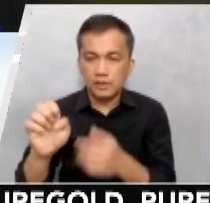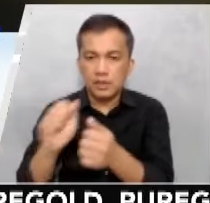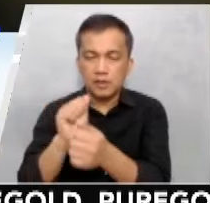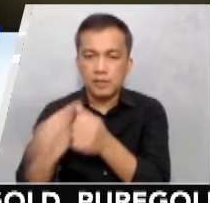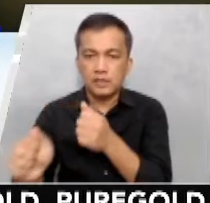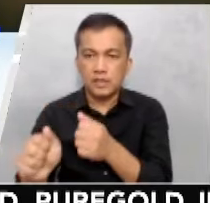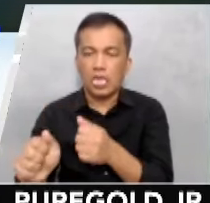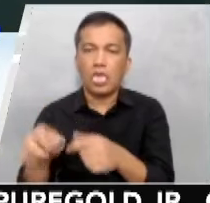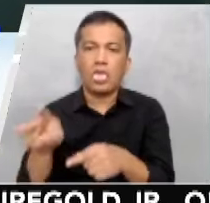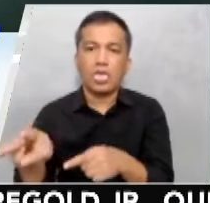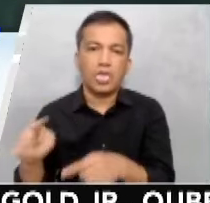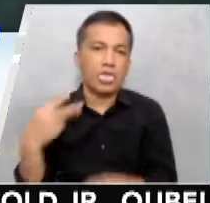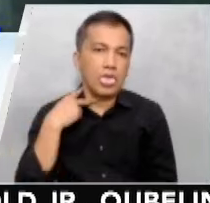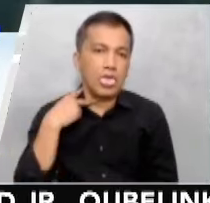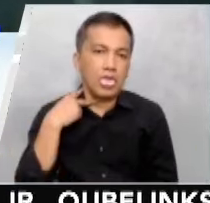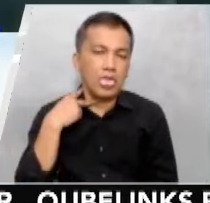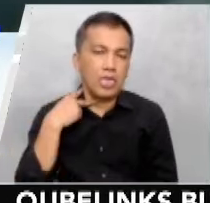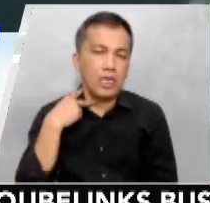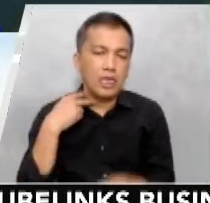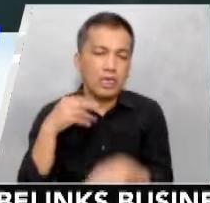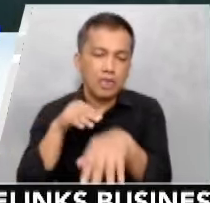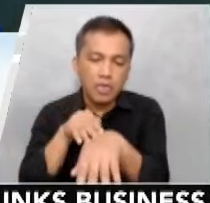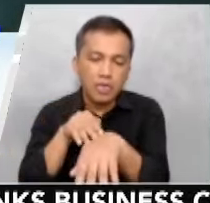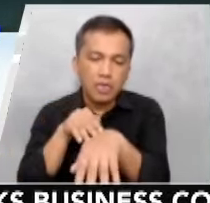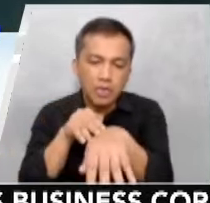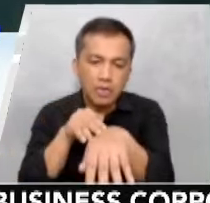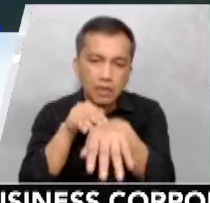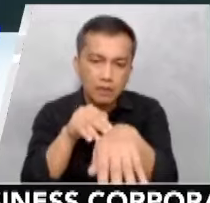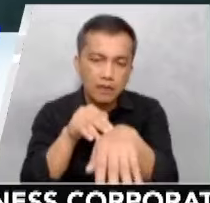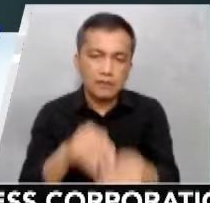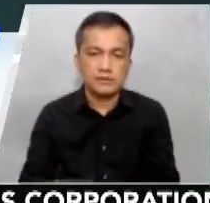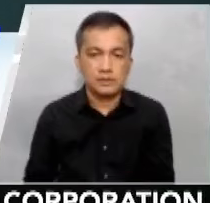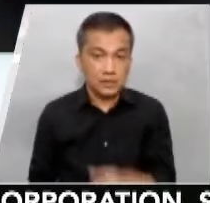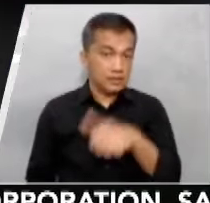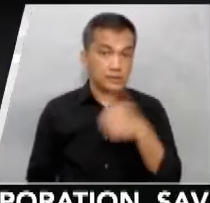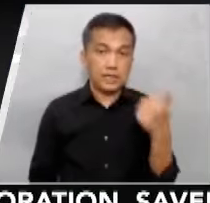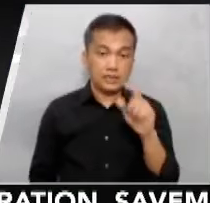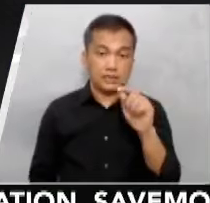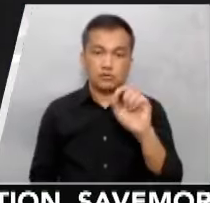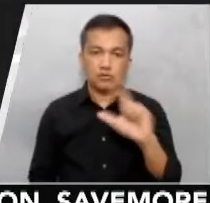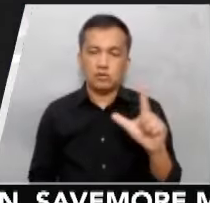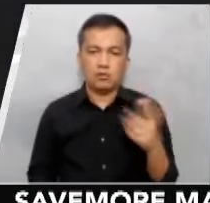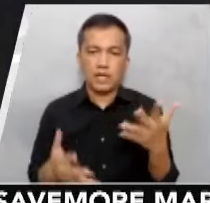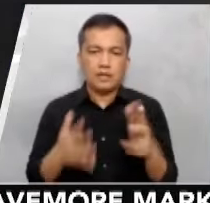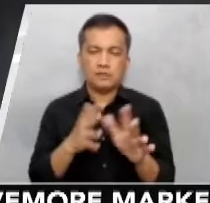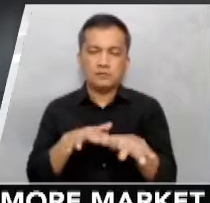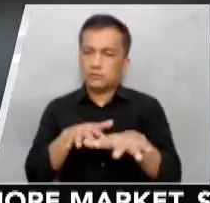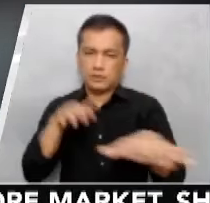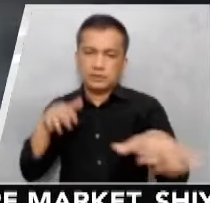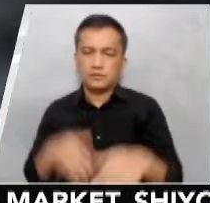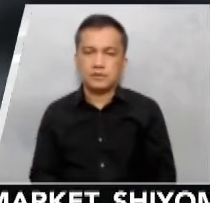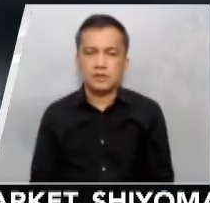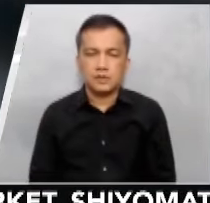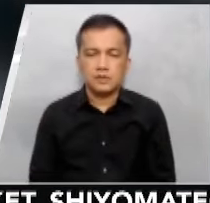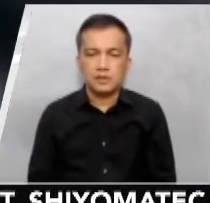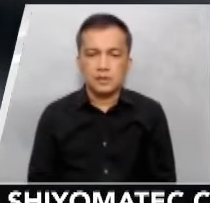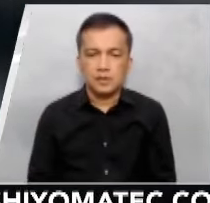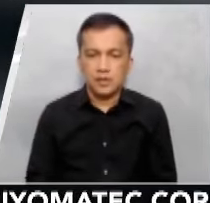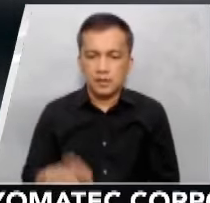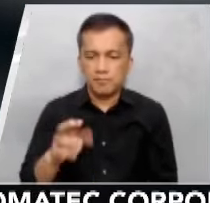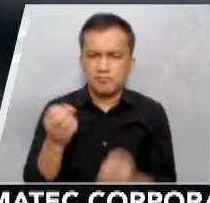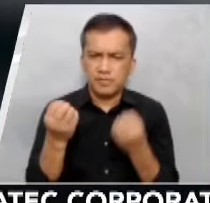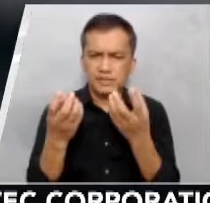mga sasakyan. Pero sa ibang toll plaza, wala naman daw pila. Marami nang naka-RFID, so wala na po tayo